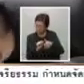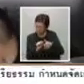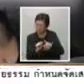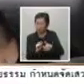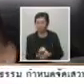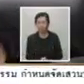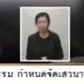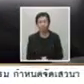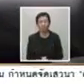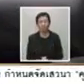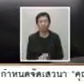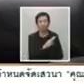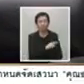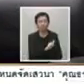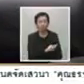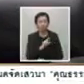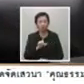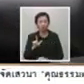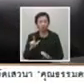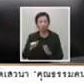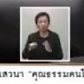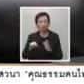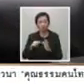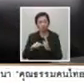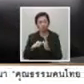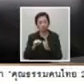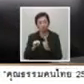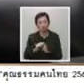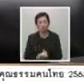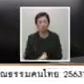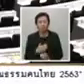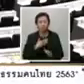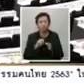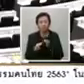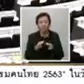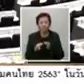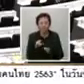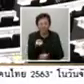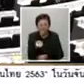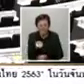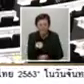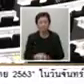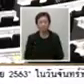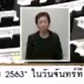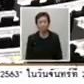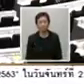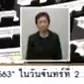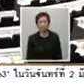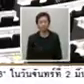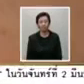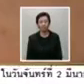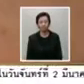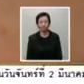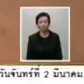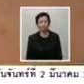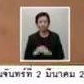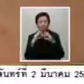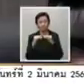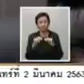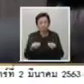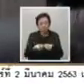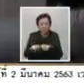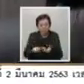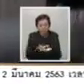ณหมอชลน่านครับ ท่านประธาน ผมอยากจะชี้แจงนิดเดียวก่อนที่ท่านชินวรจะประท้วงในการประชุมปรึกษา